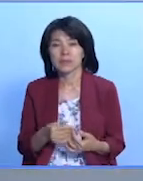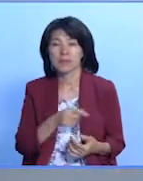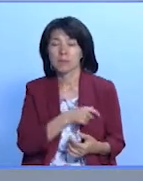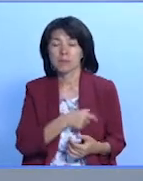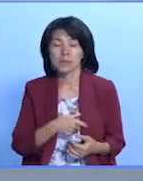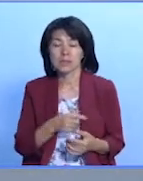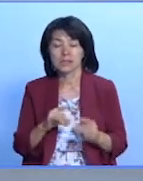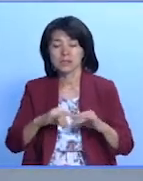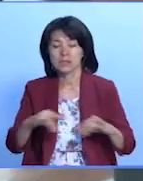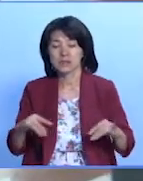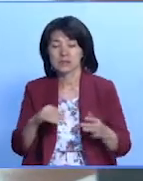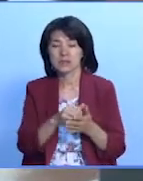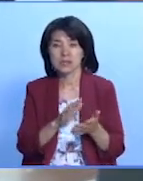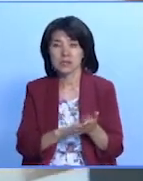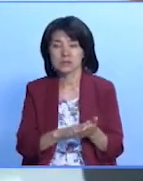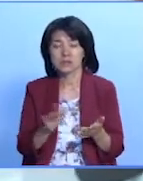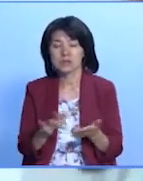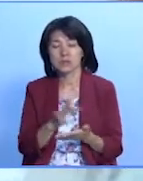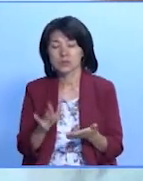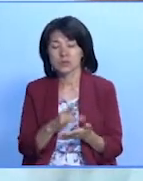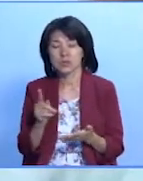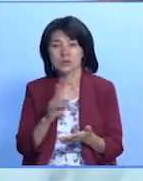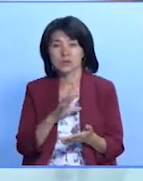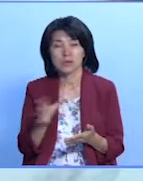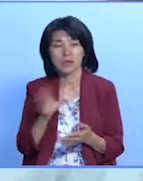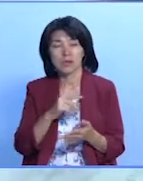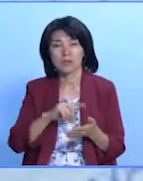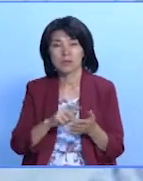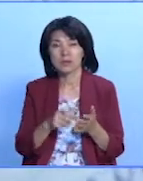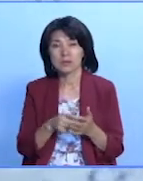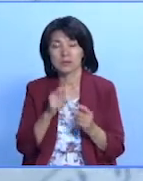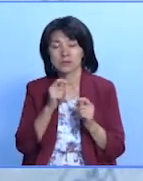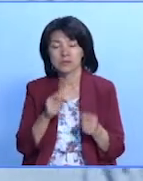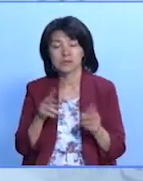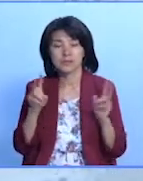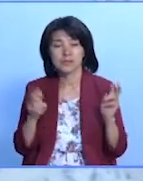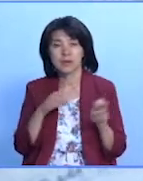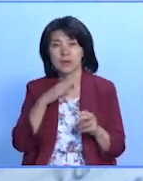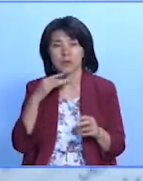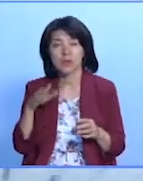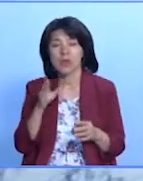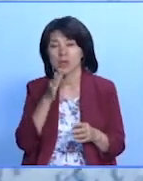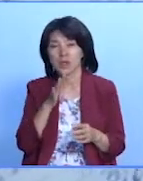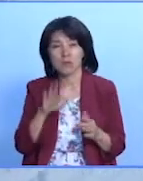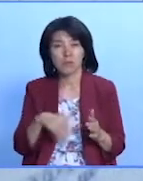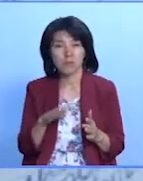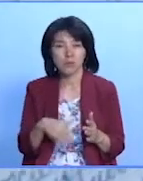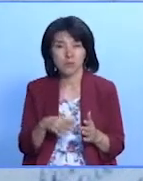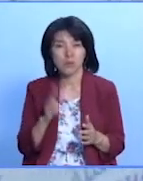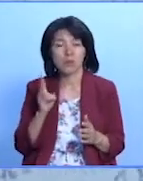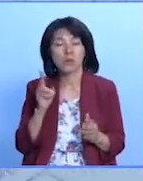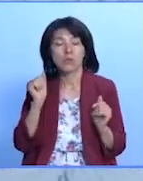столе, записи, журналы, что вела медсестра. Кабинет, которому она посвятила много лет, пуст. Никто и не мог подумать,